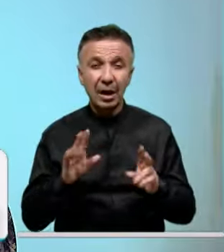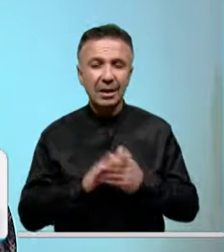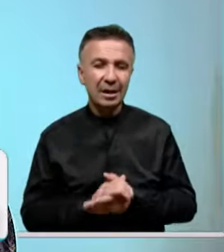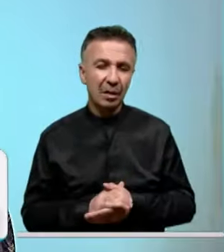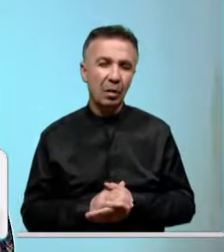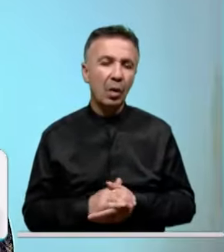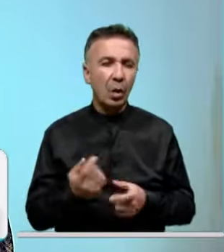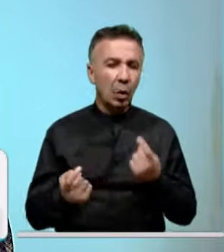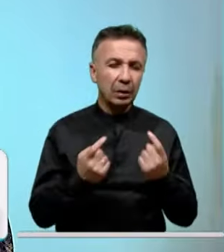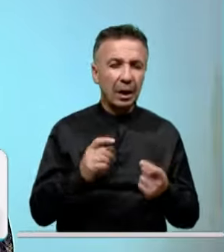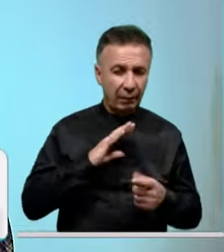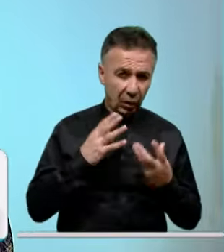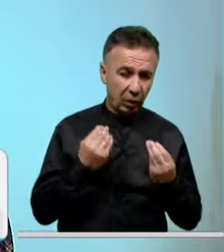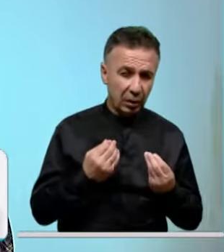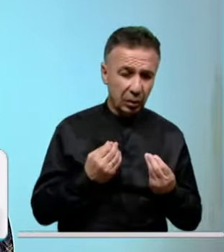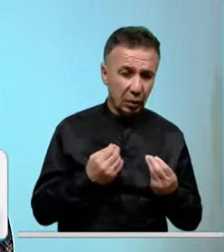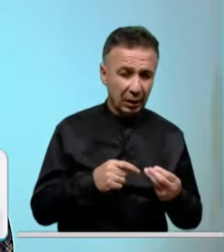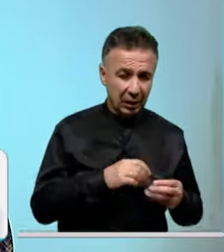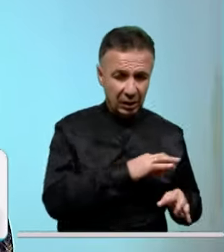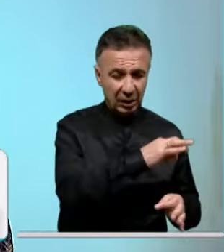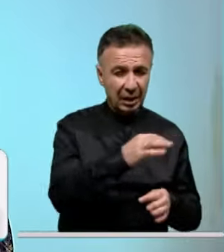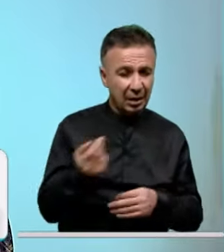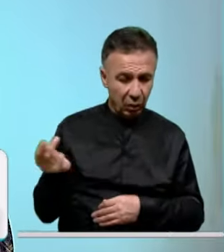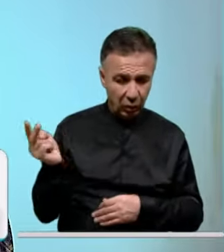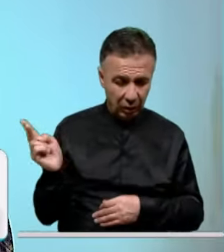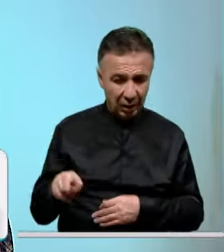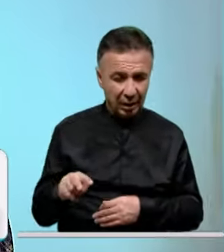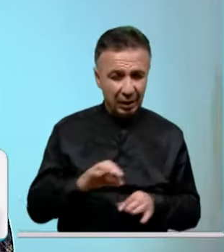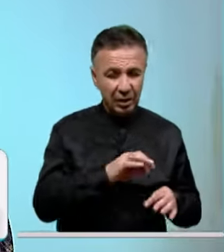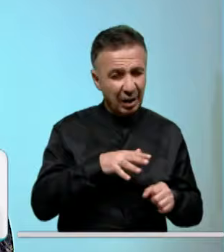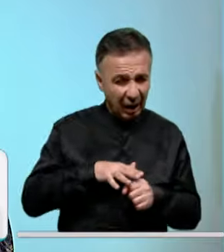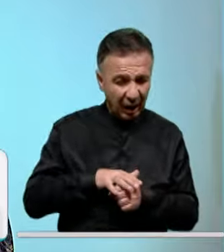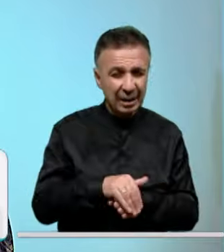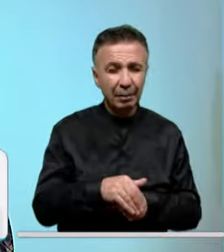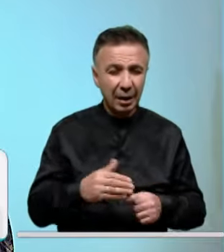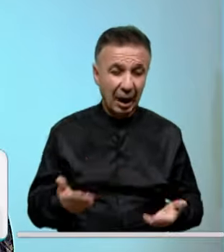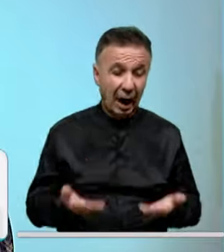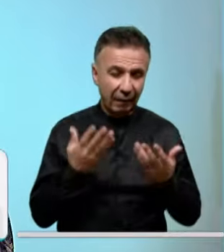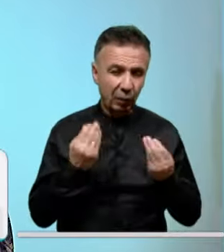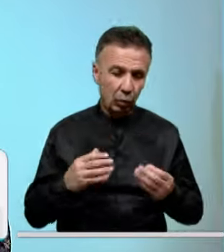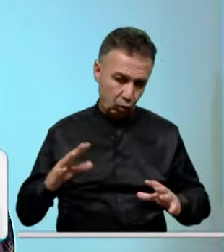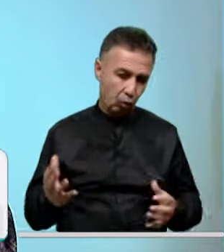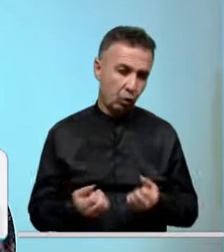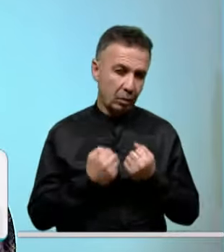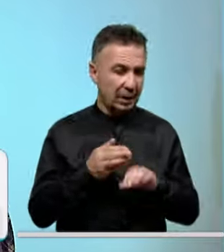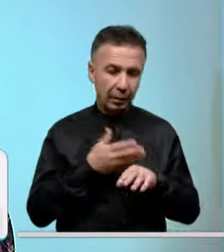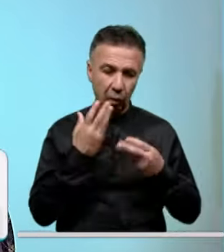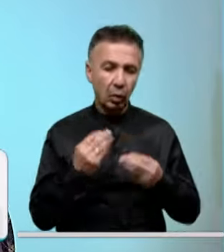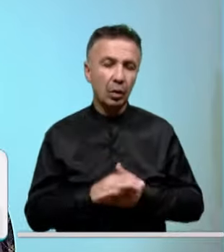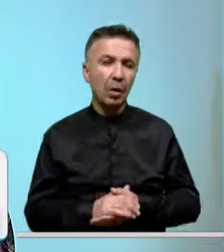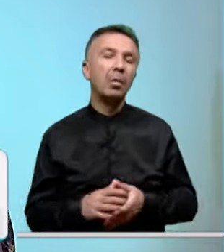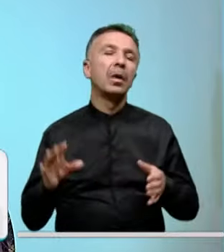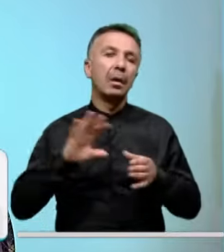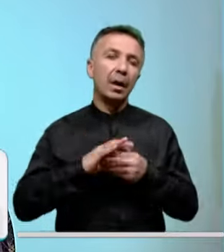varlığı oradakiler için bir şefaat vesilesidir. Onların azaplarının hafiflemesine sebep olur. Bununla